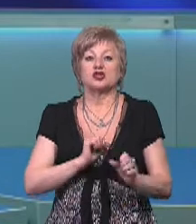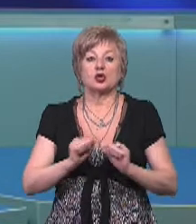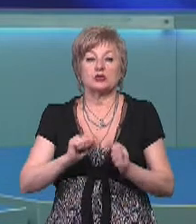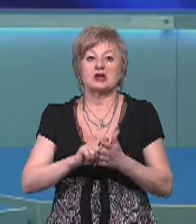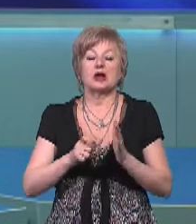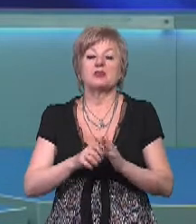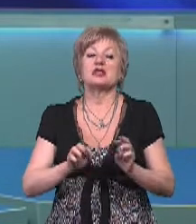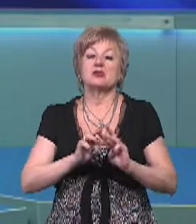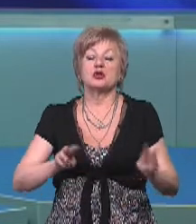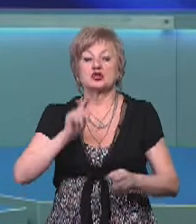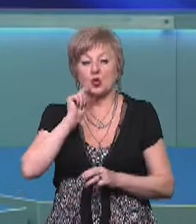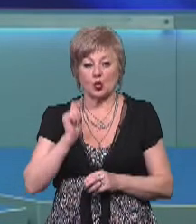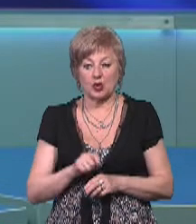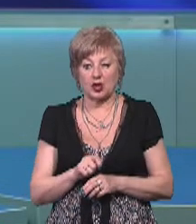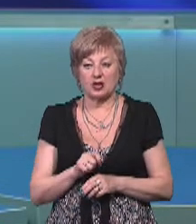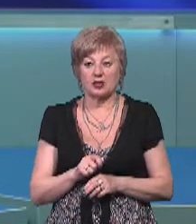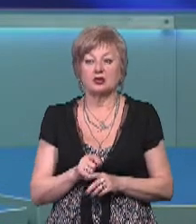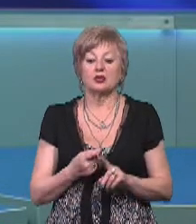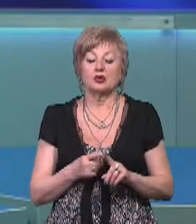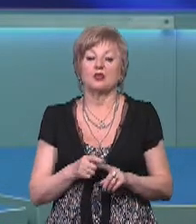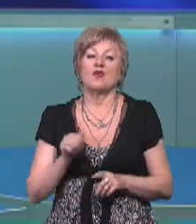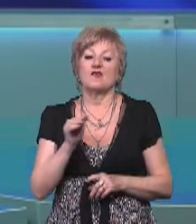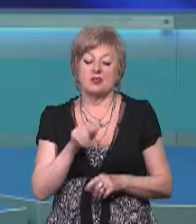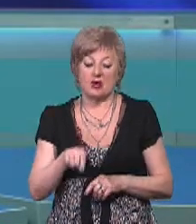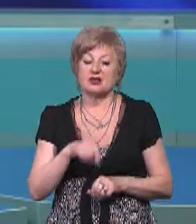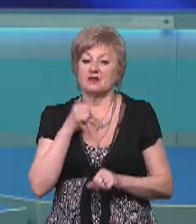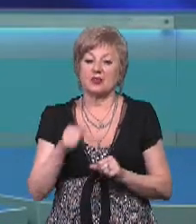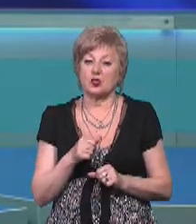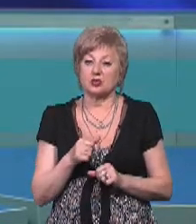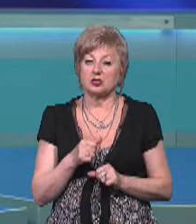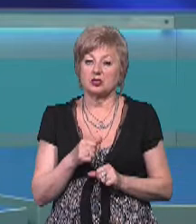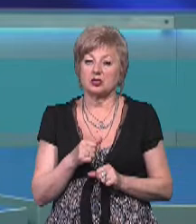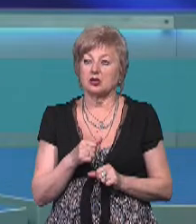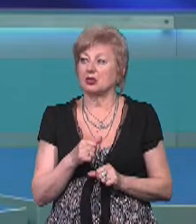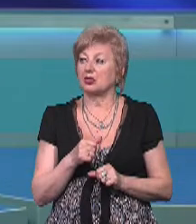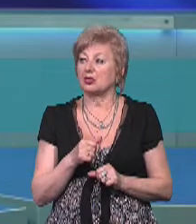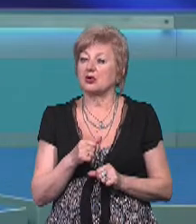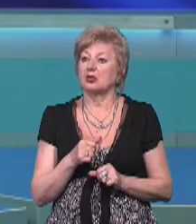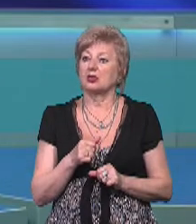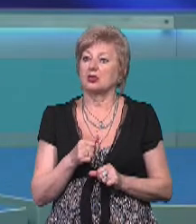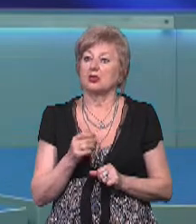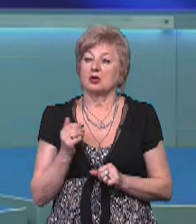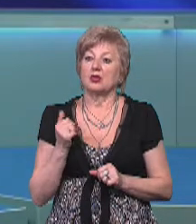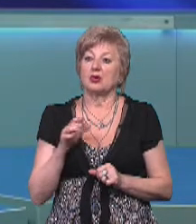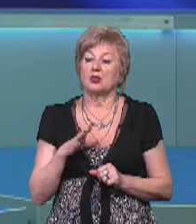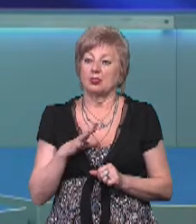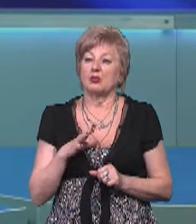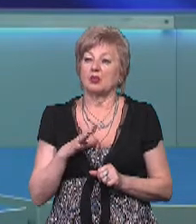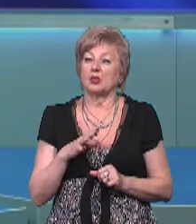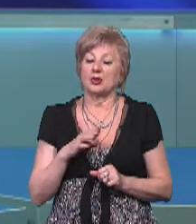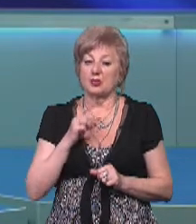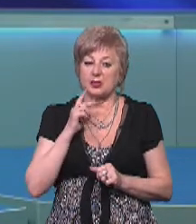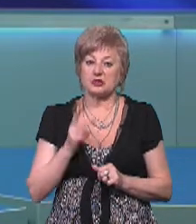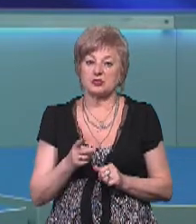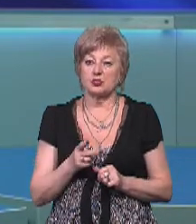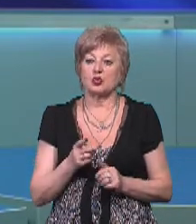Кабінету міністрів України, остаточні зміни внесені у лютому цього року. У нас, до речі, є скрін цієї постанови Кабінету